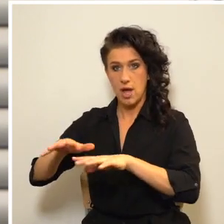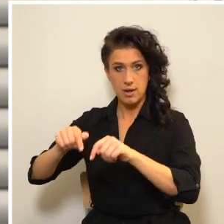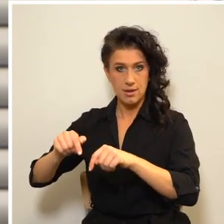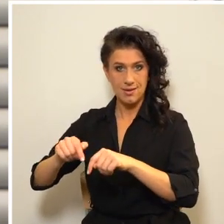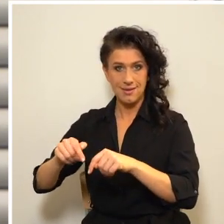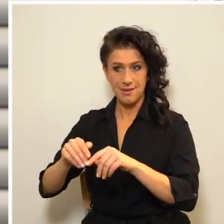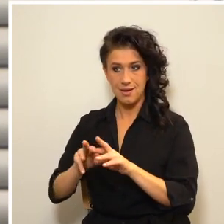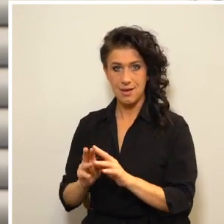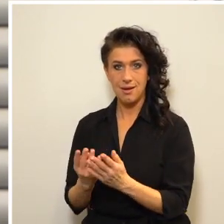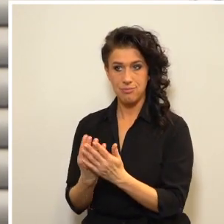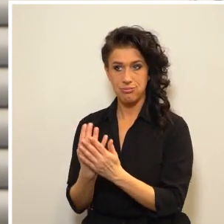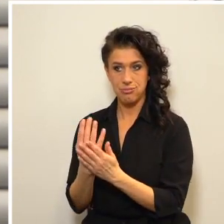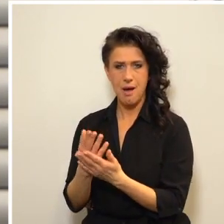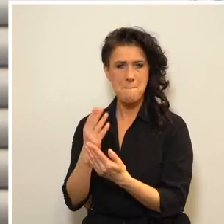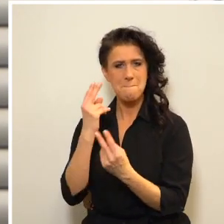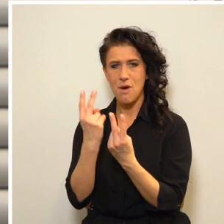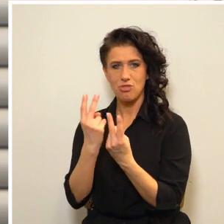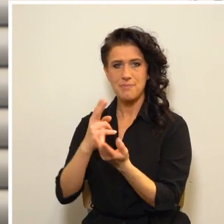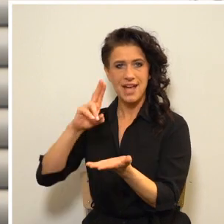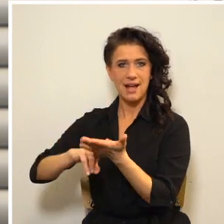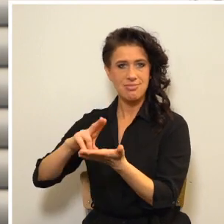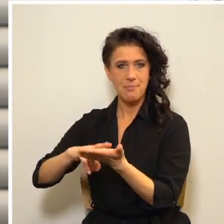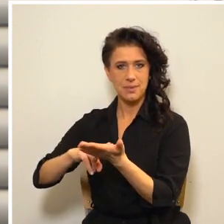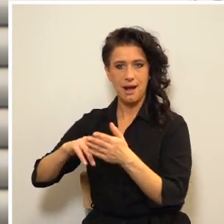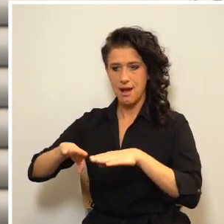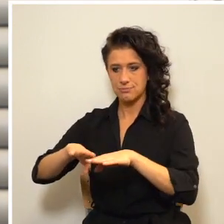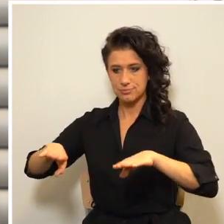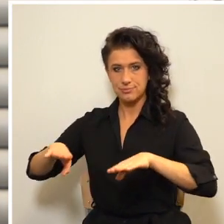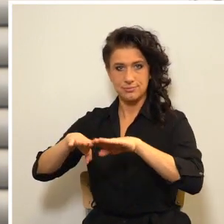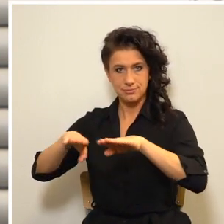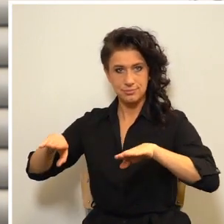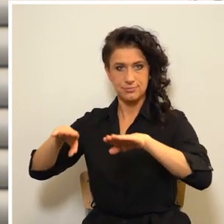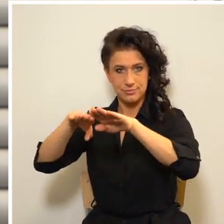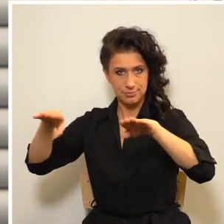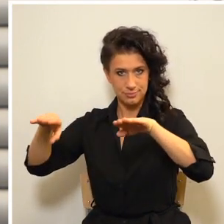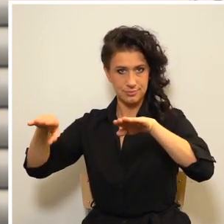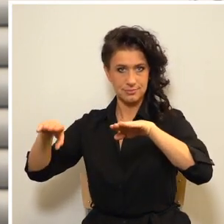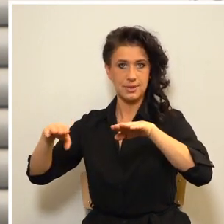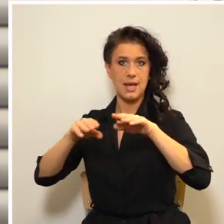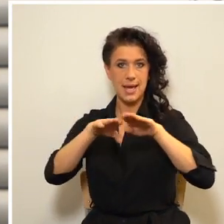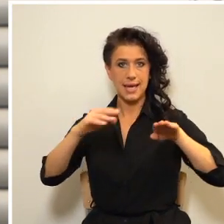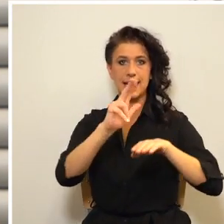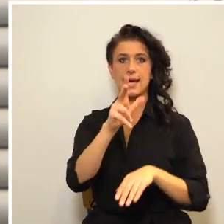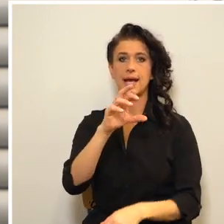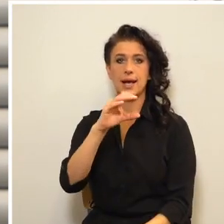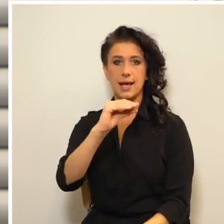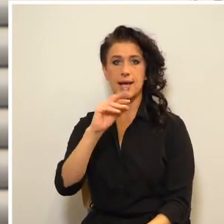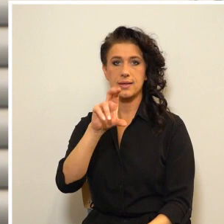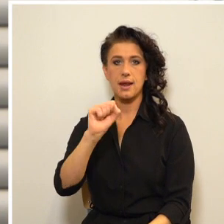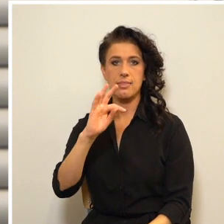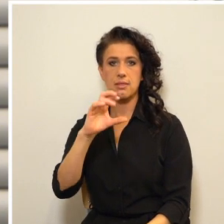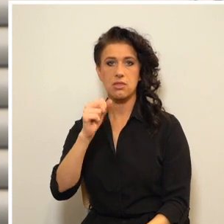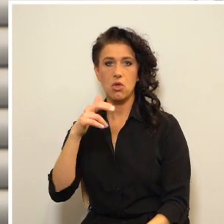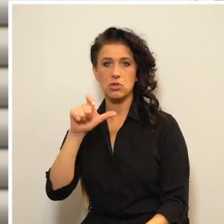kanapkę znaczy w górnej warstwie można nałożyć Górne te komórki skóry które mamy na powierzchni czyli keratynocyty na